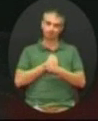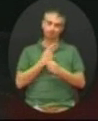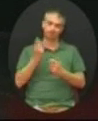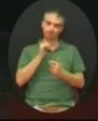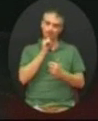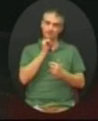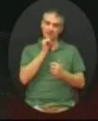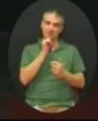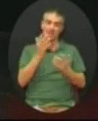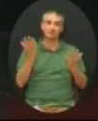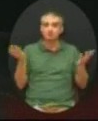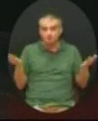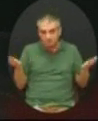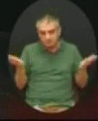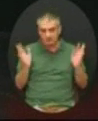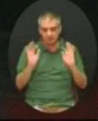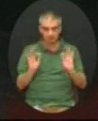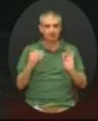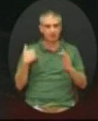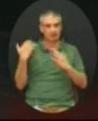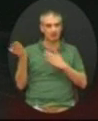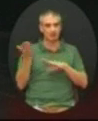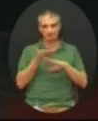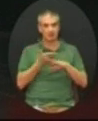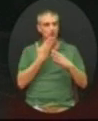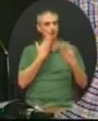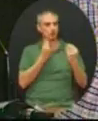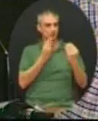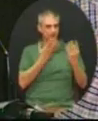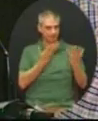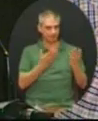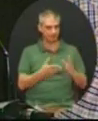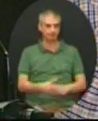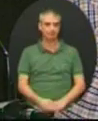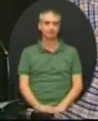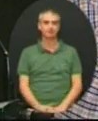בסדר, אבל בסדר, הבאנו את הדברים. דוקטור אביעד בקשי, תודה רבה לך שבאת אלינו.